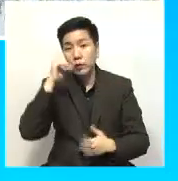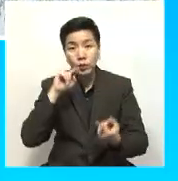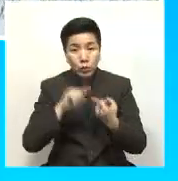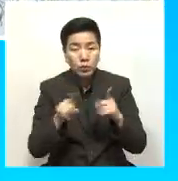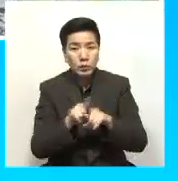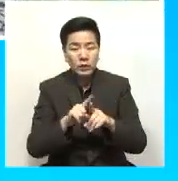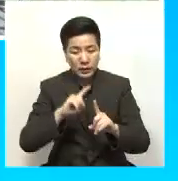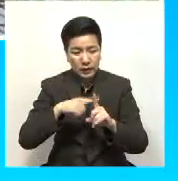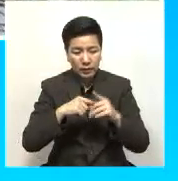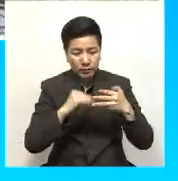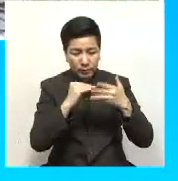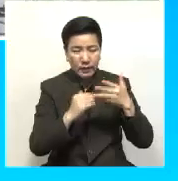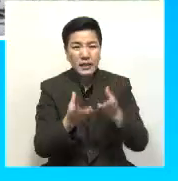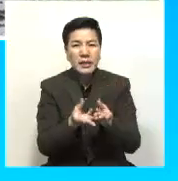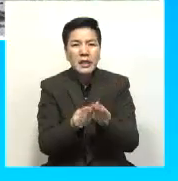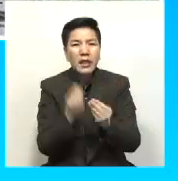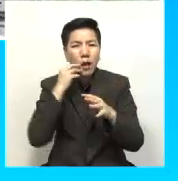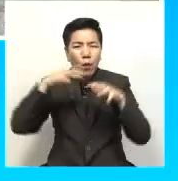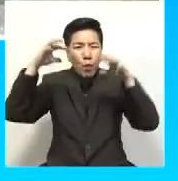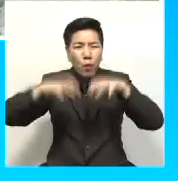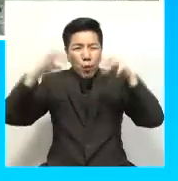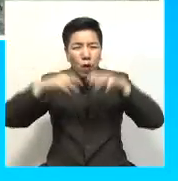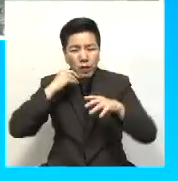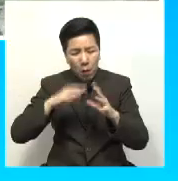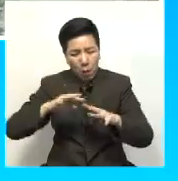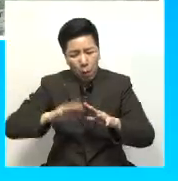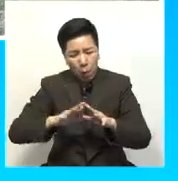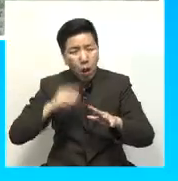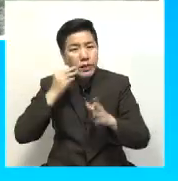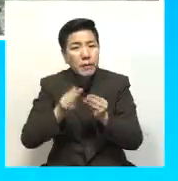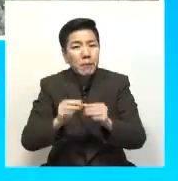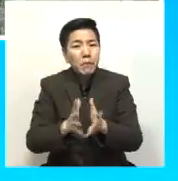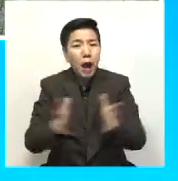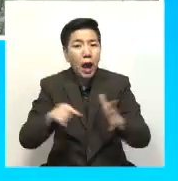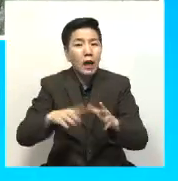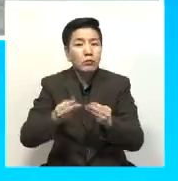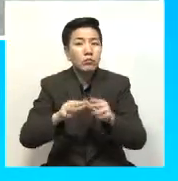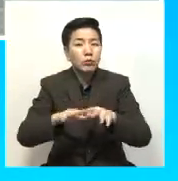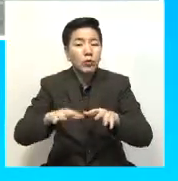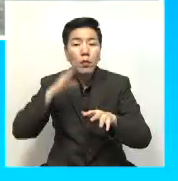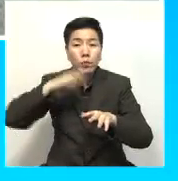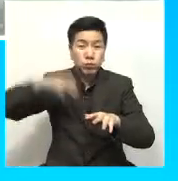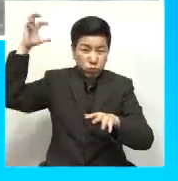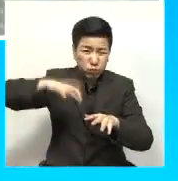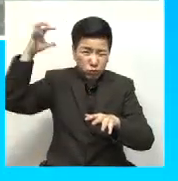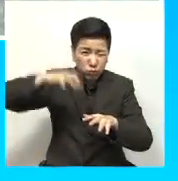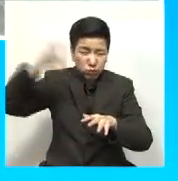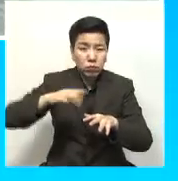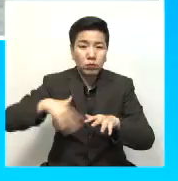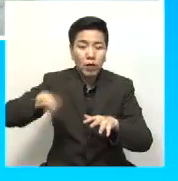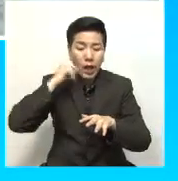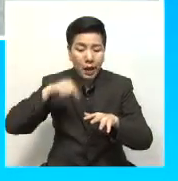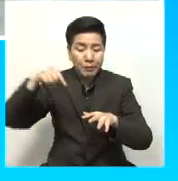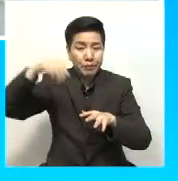ที่ปลายฤดูเนี่ยดินมันหุ้มน้ำไว้ได้ค่อนข้างเยอะแล้วนะครับเวลาฝนตกลงมาเนี่ย